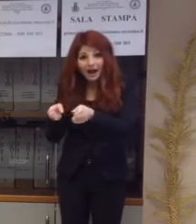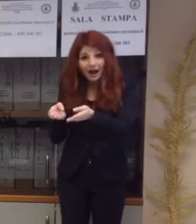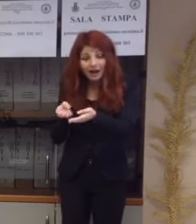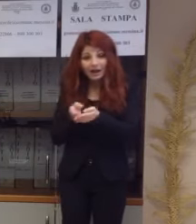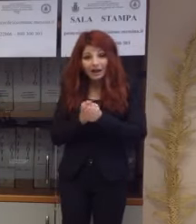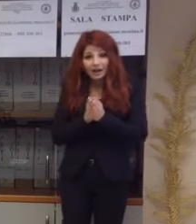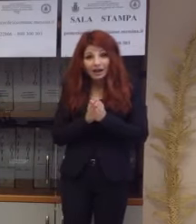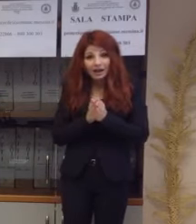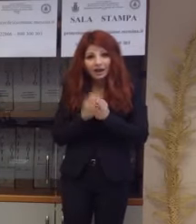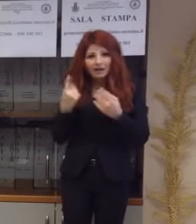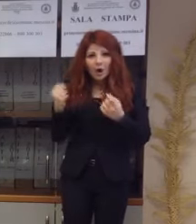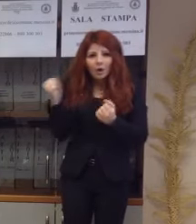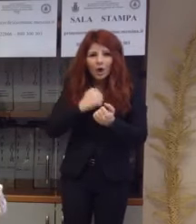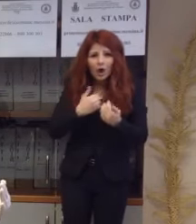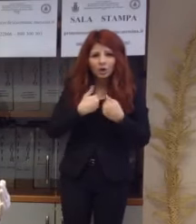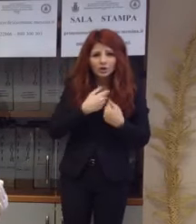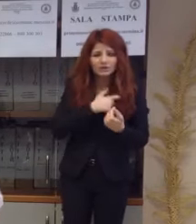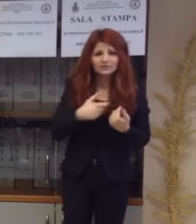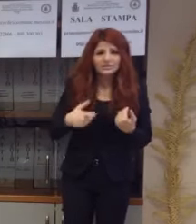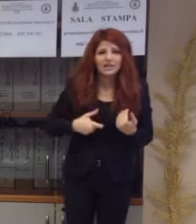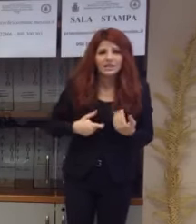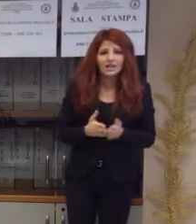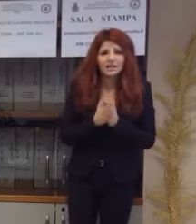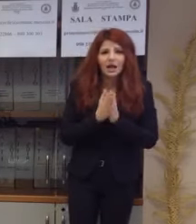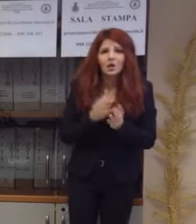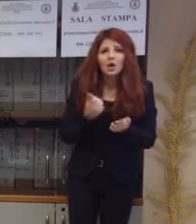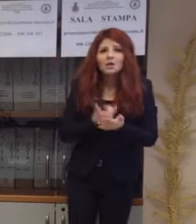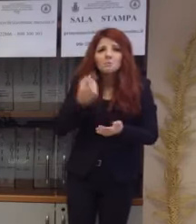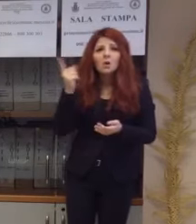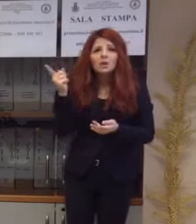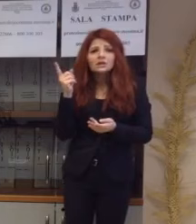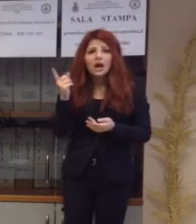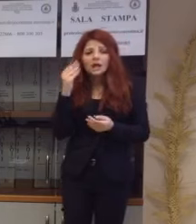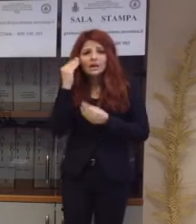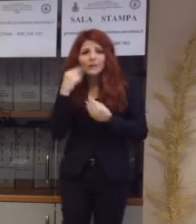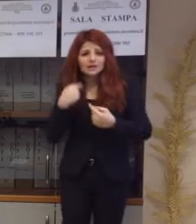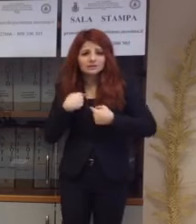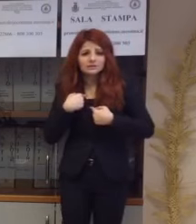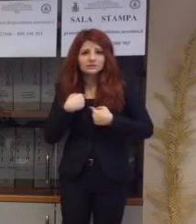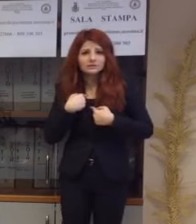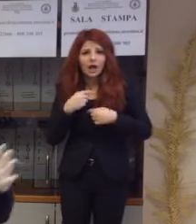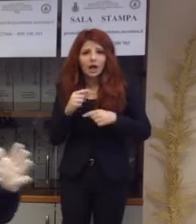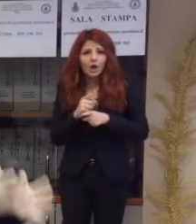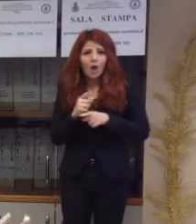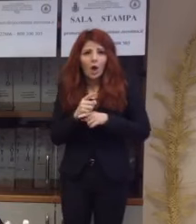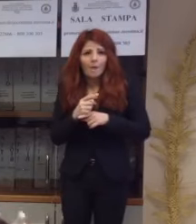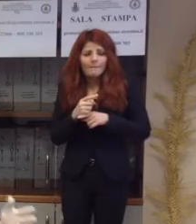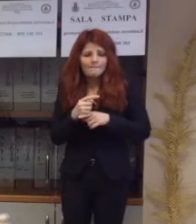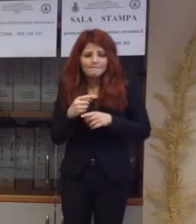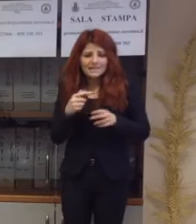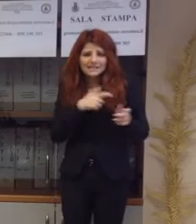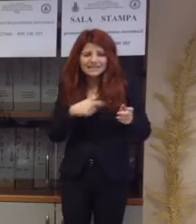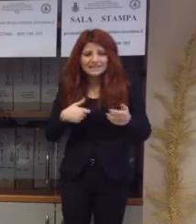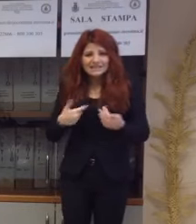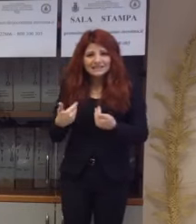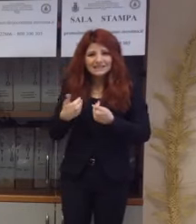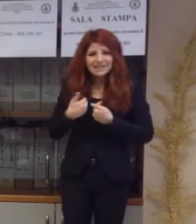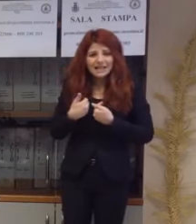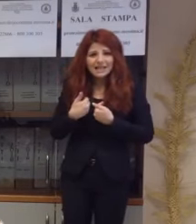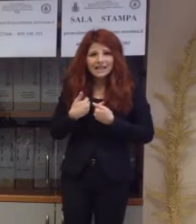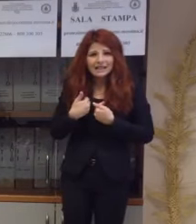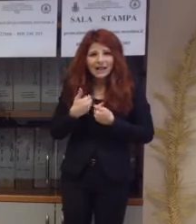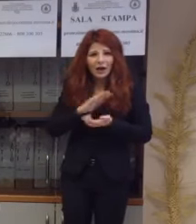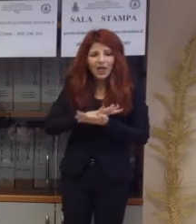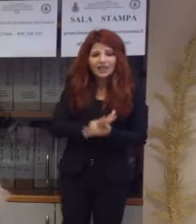sindaco! Cioè è stato più importante colpire il sindaco e non magari eventuali trasgressori,